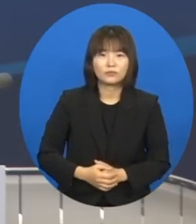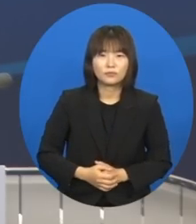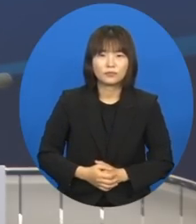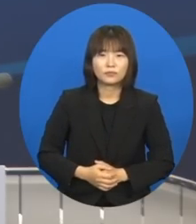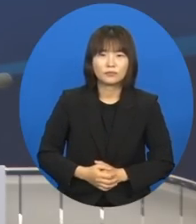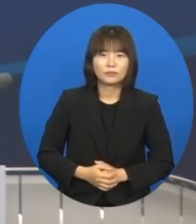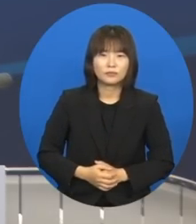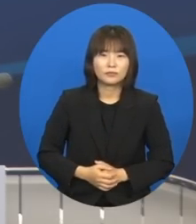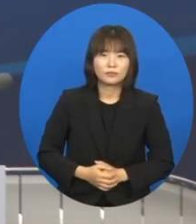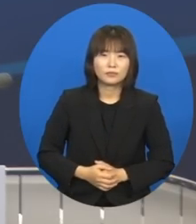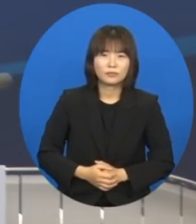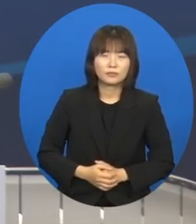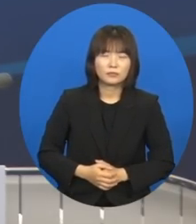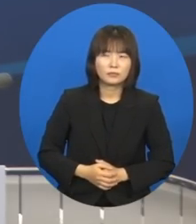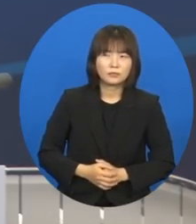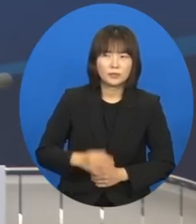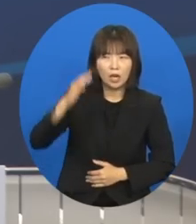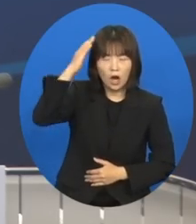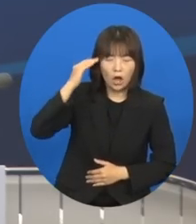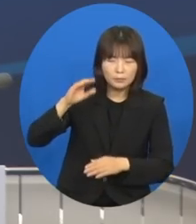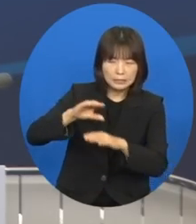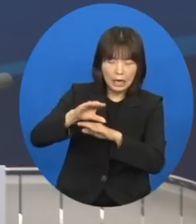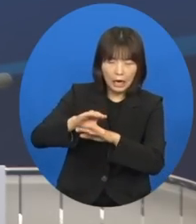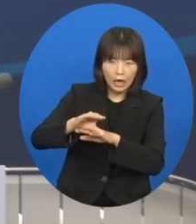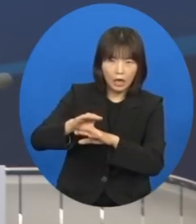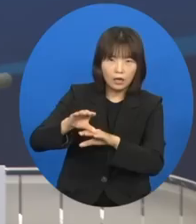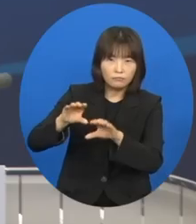어떤 한 대 검은 승용차가 한 차에 딱 쓴 거예요.